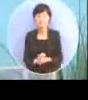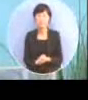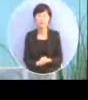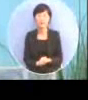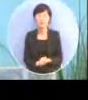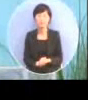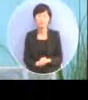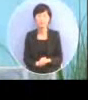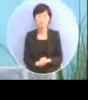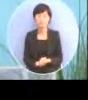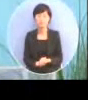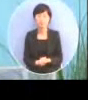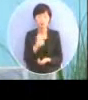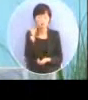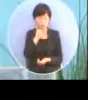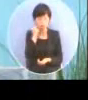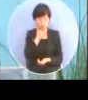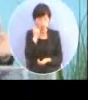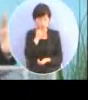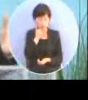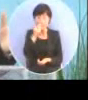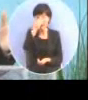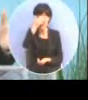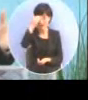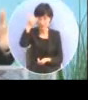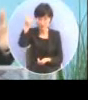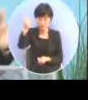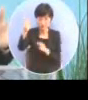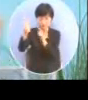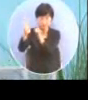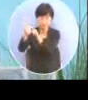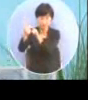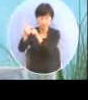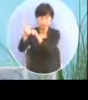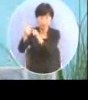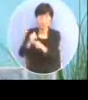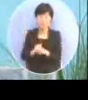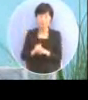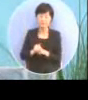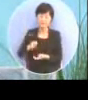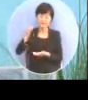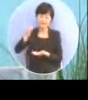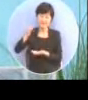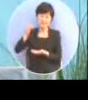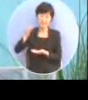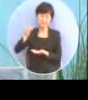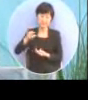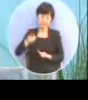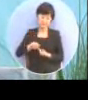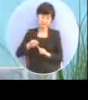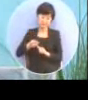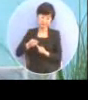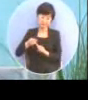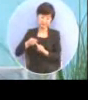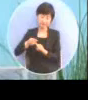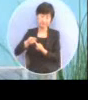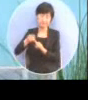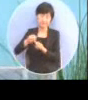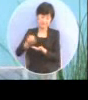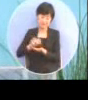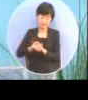어떤 할아버지가 자기 재산을 다 이렇게 모았어요. có một ông lão kia đã gom hết tài sản của